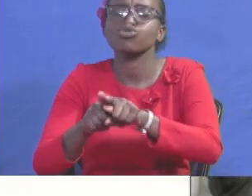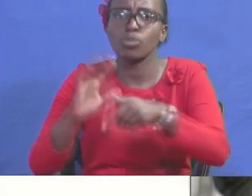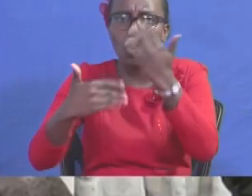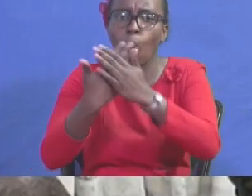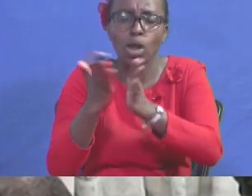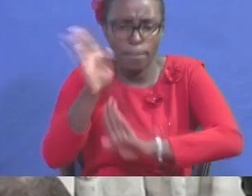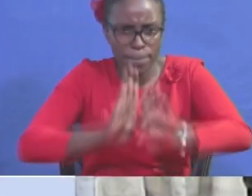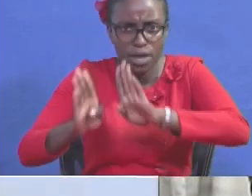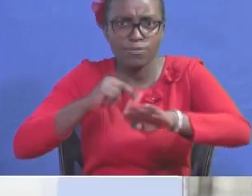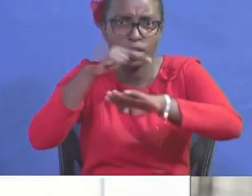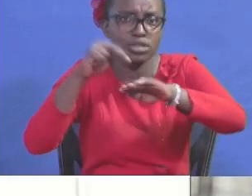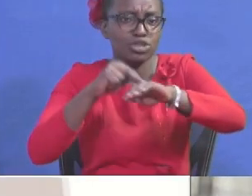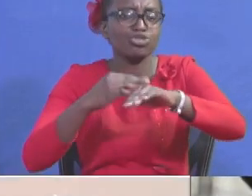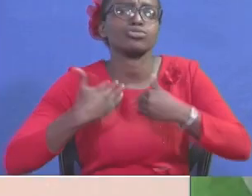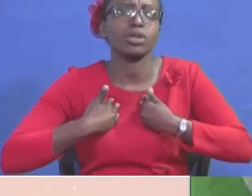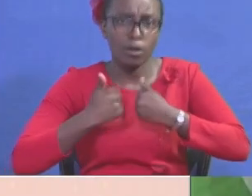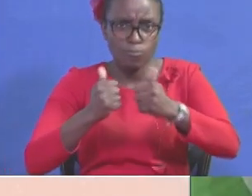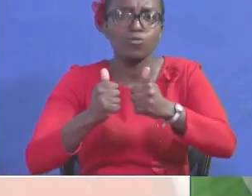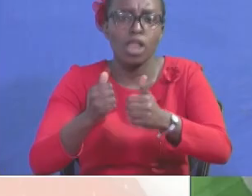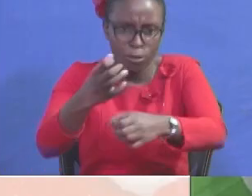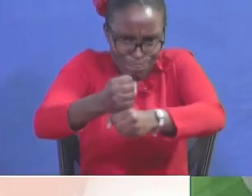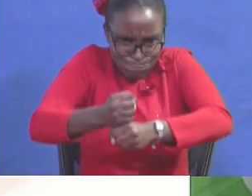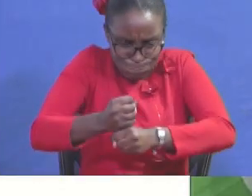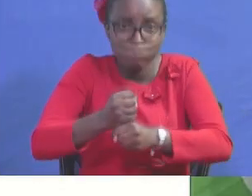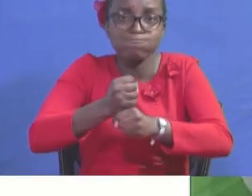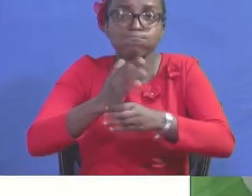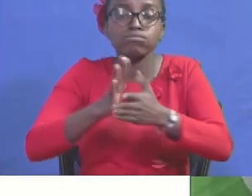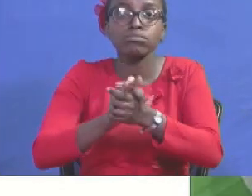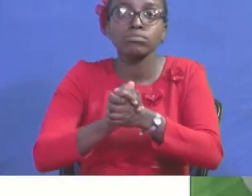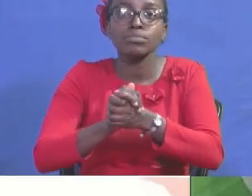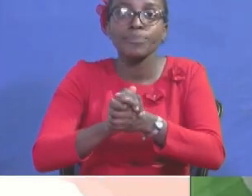tabia nchi ukitiliwa mkazo. The government can assist